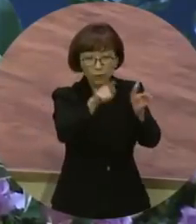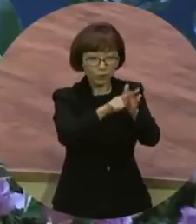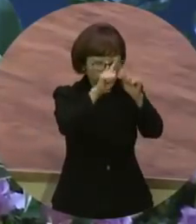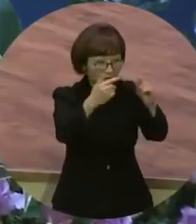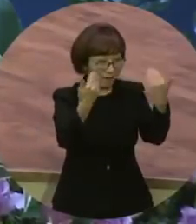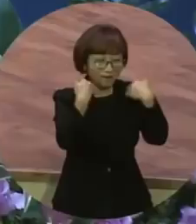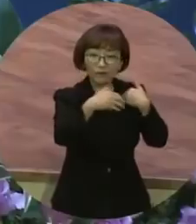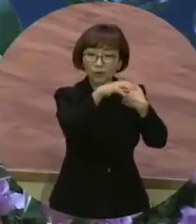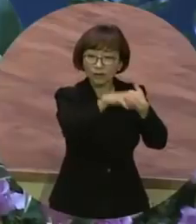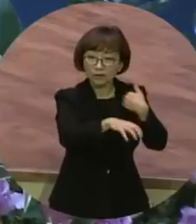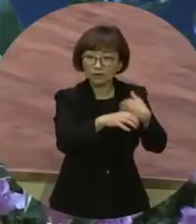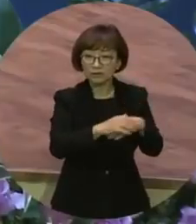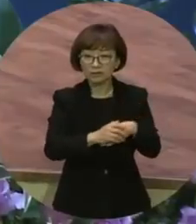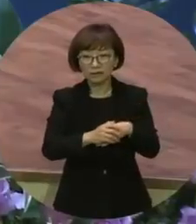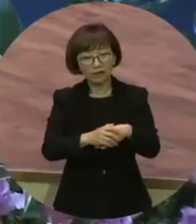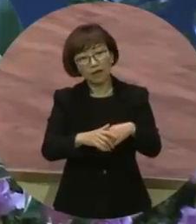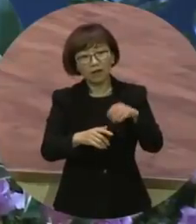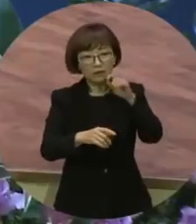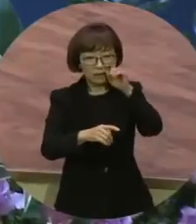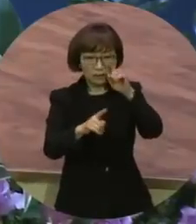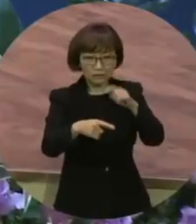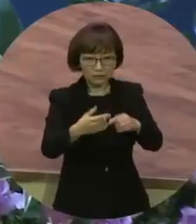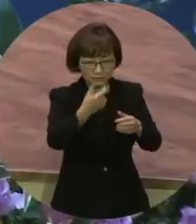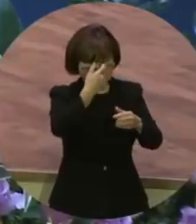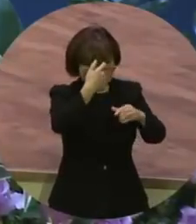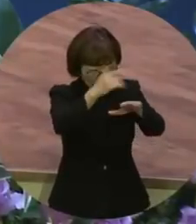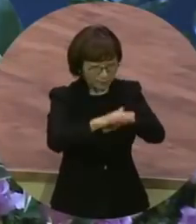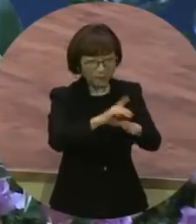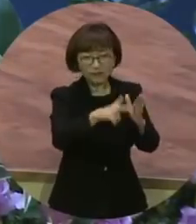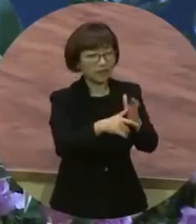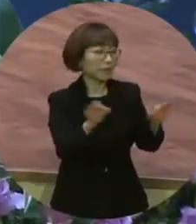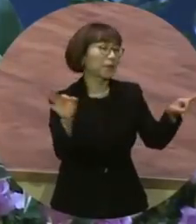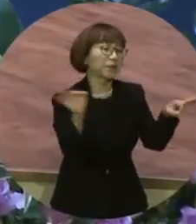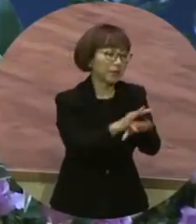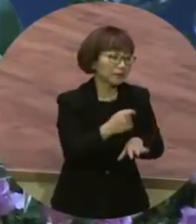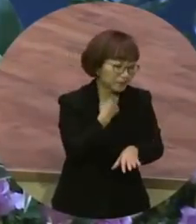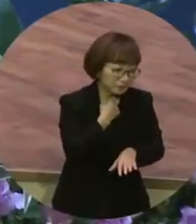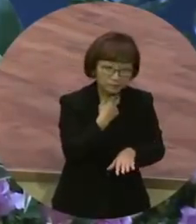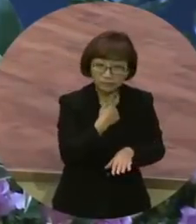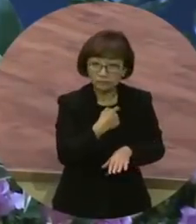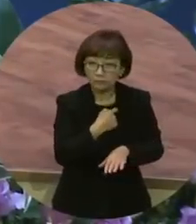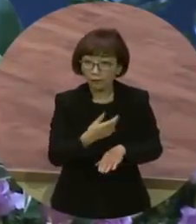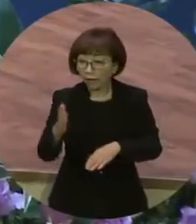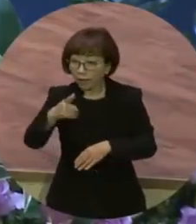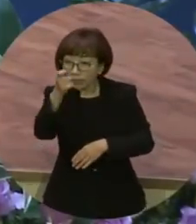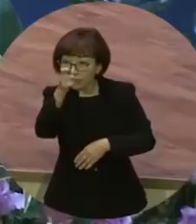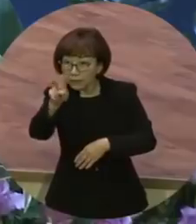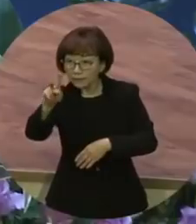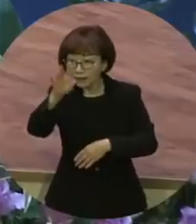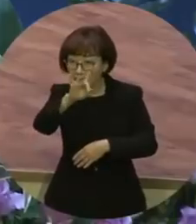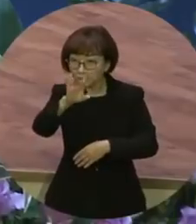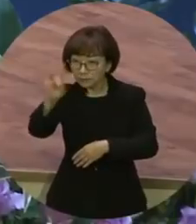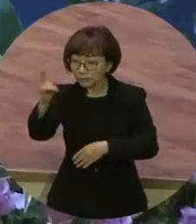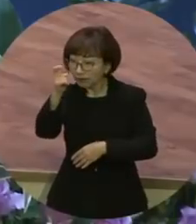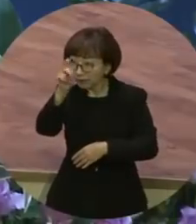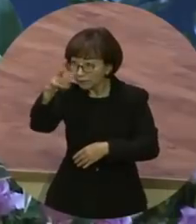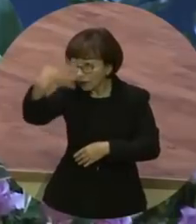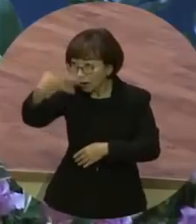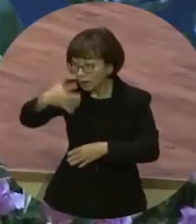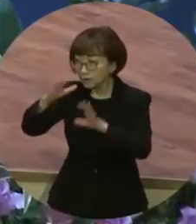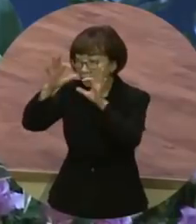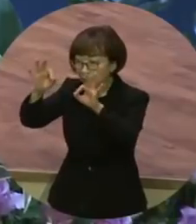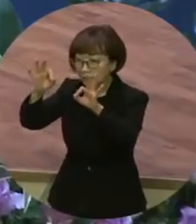TV에서는요, 연예인들이 템플 스테이 하는 거는 너무 자주 나오는데, 심지어 이슬람 사원의 다민족들